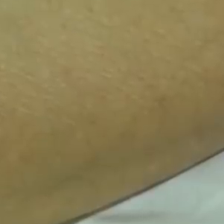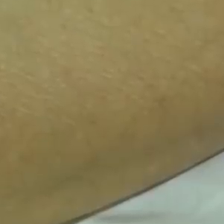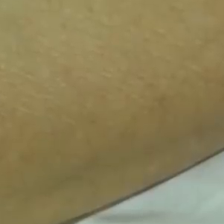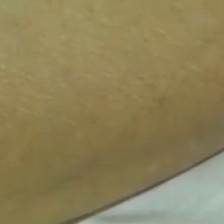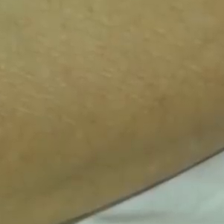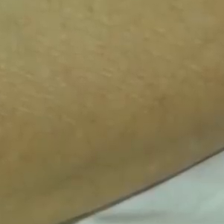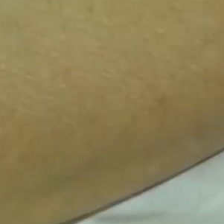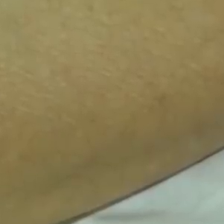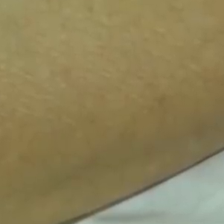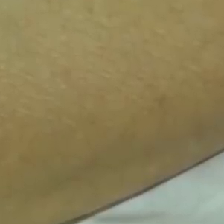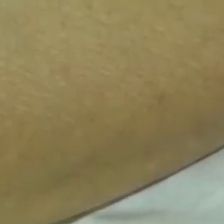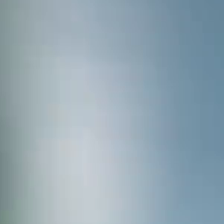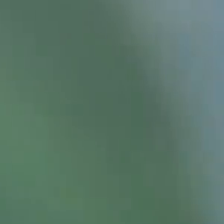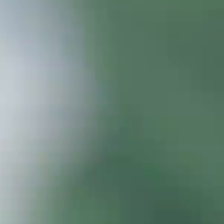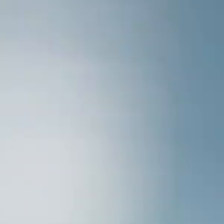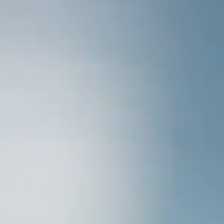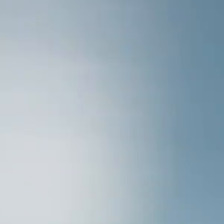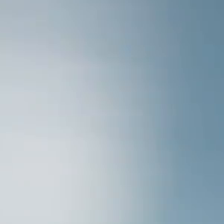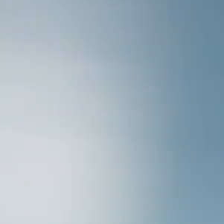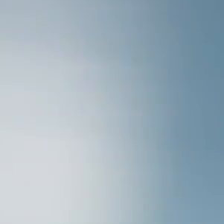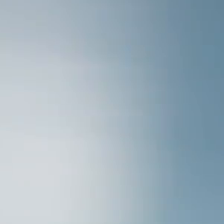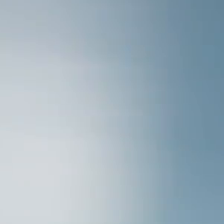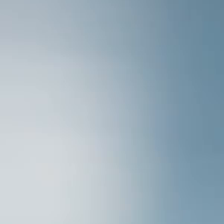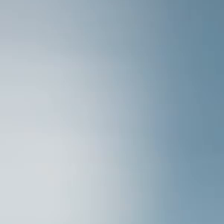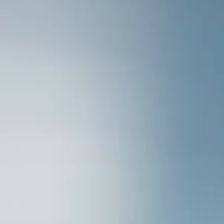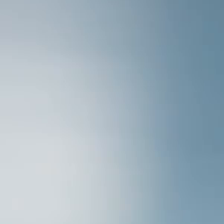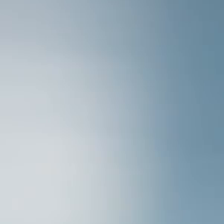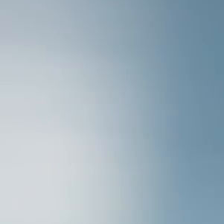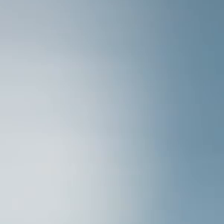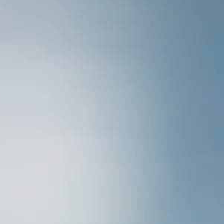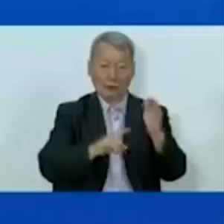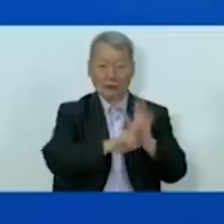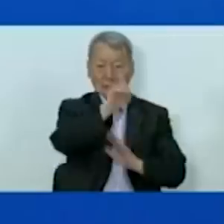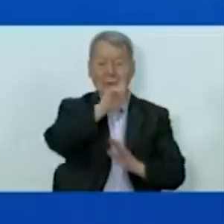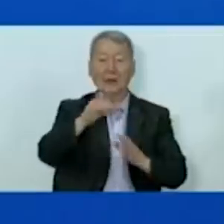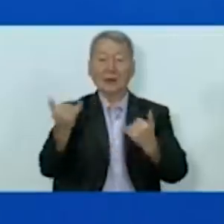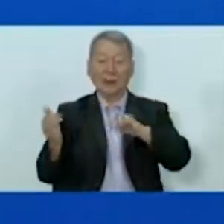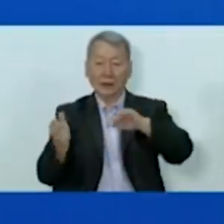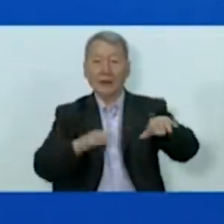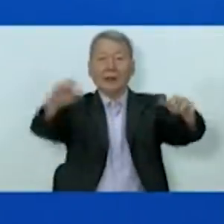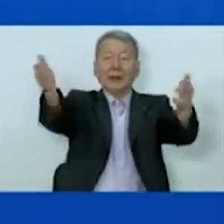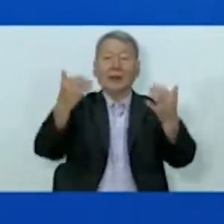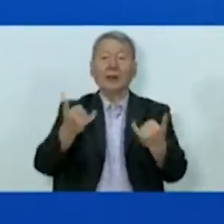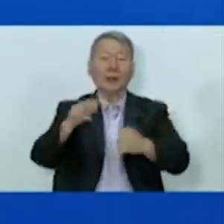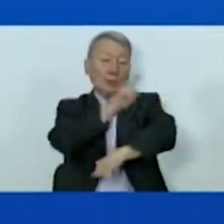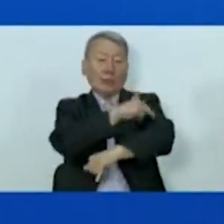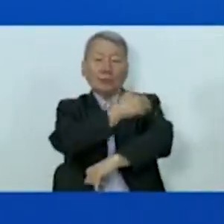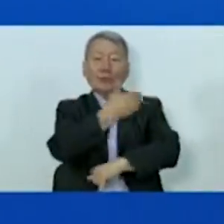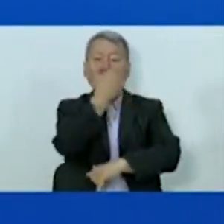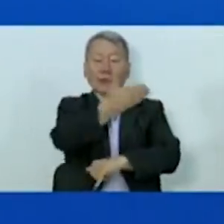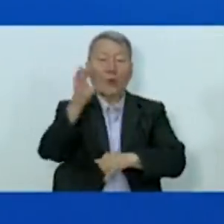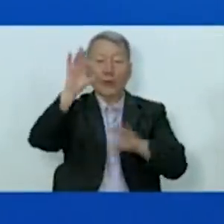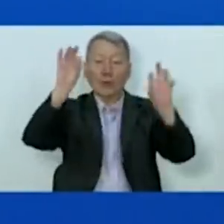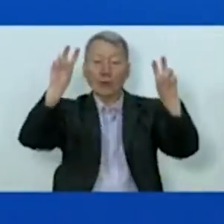күрөштүн туура стратегиялык багытын иштеп чыгып, муктаждыктарын туура пландаштырууга болору да белгиленди. Көптөгөн өлкөлөрдө ооруканадан